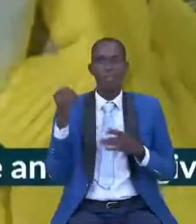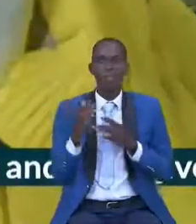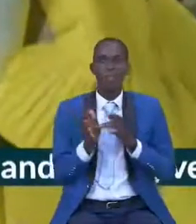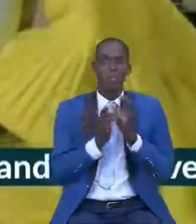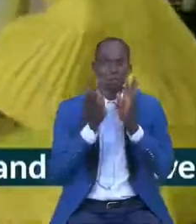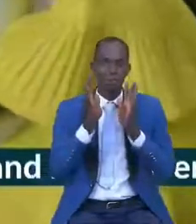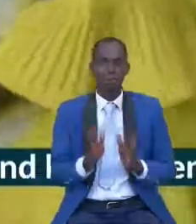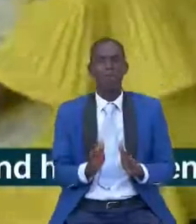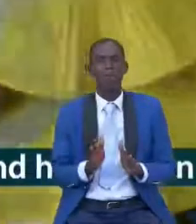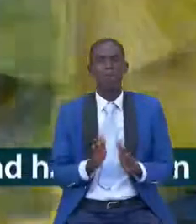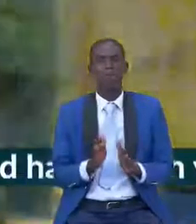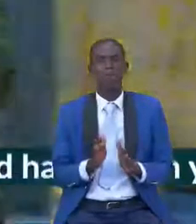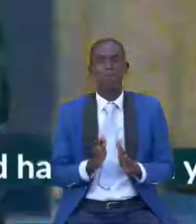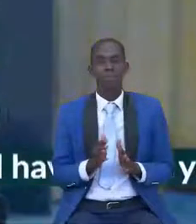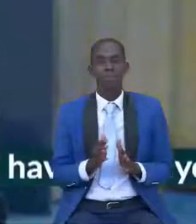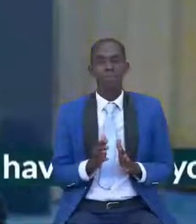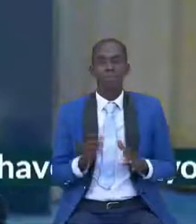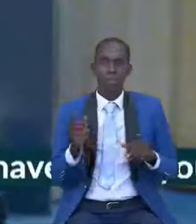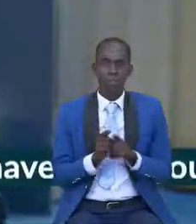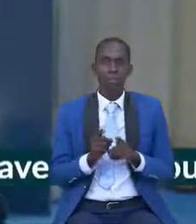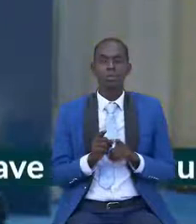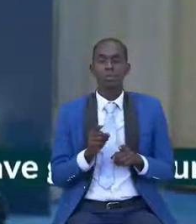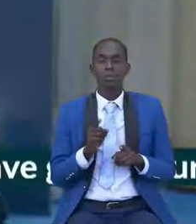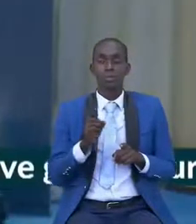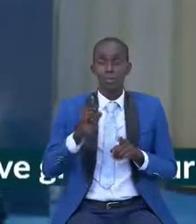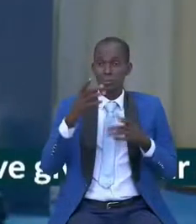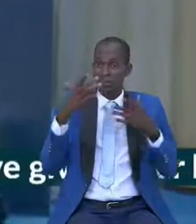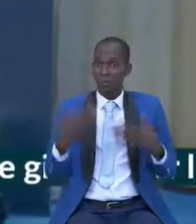solennelle pour vous permettre de mener une vie chrétienne victorieuse.